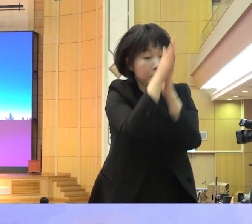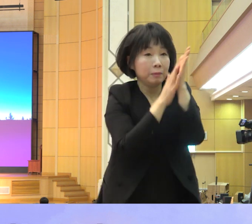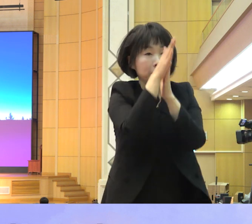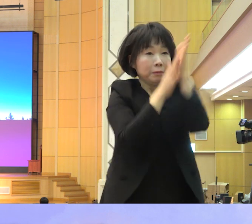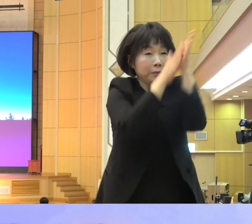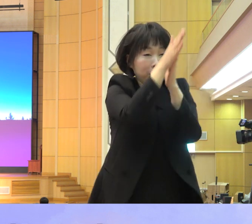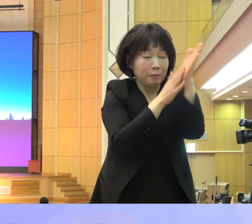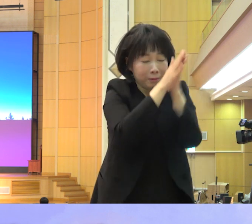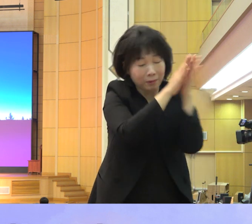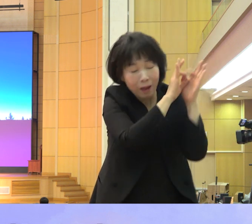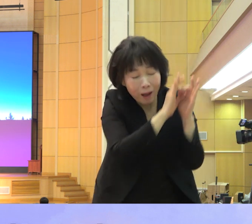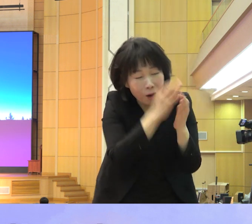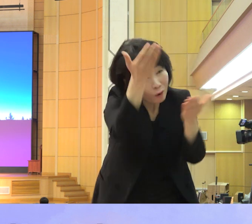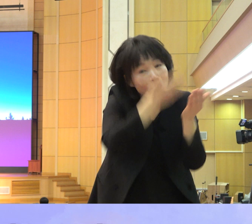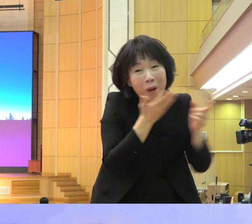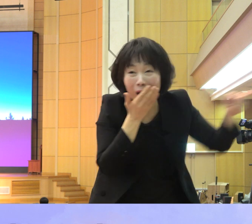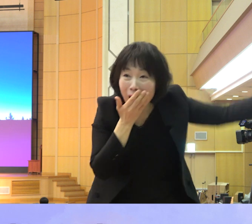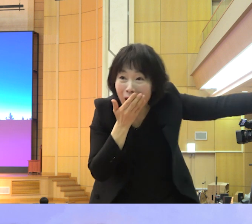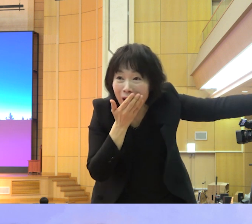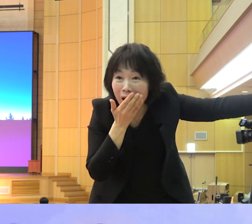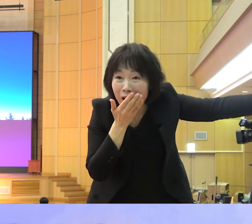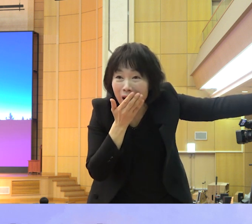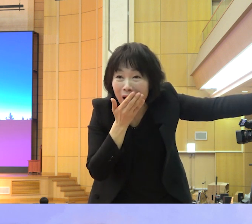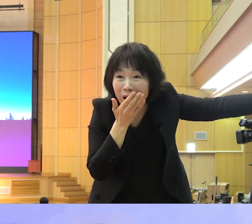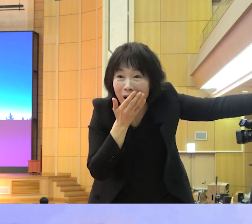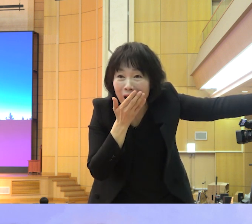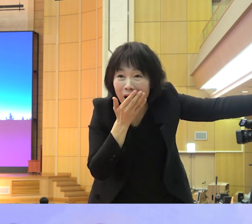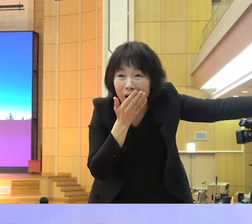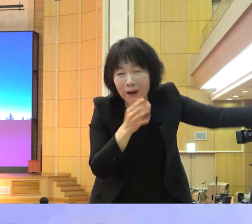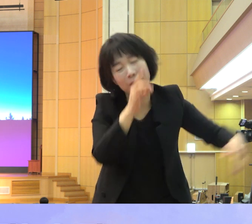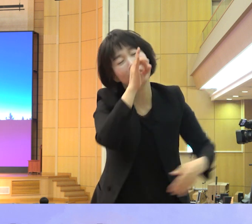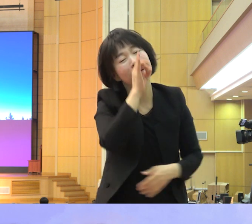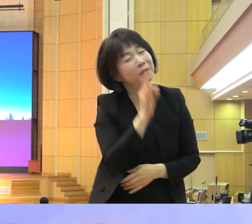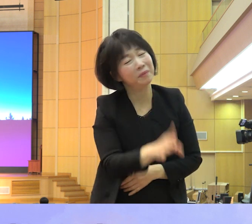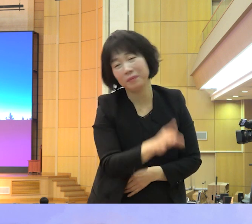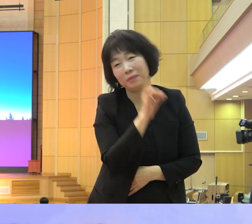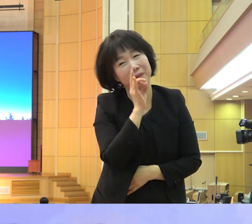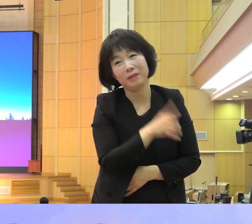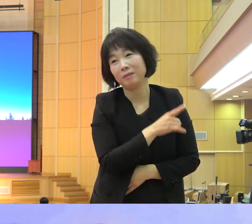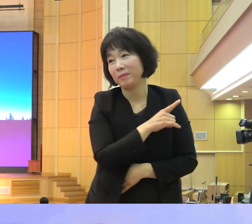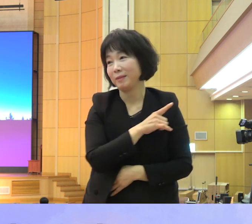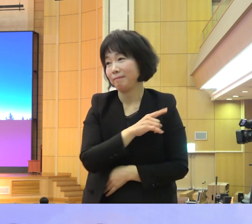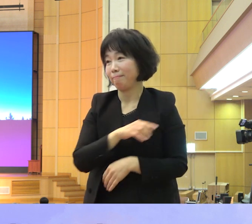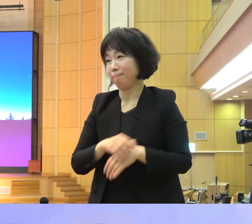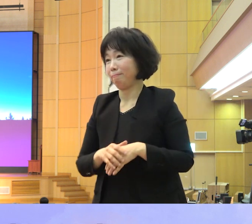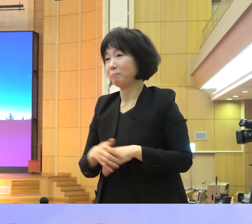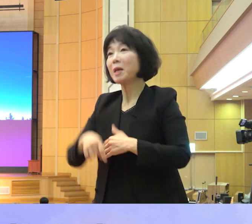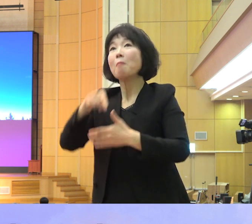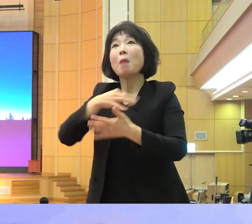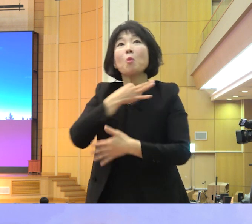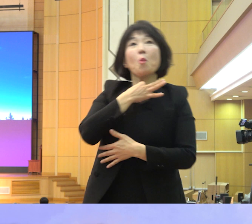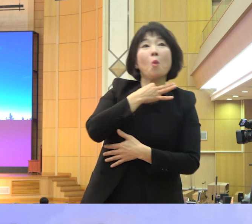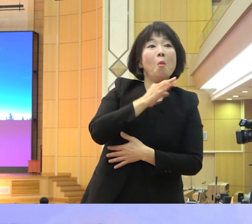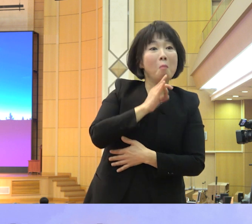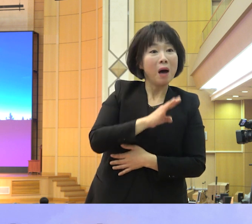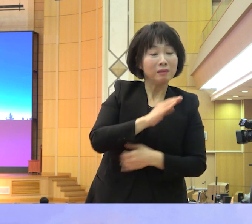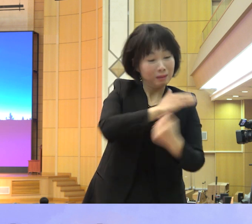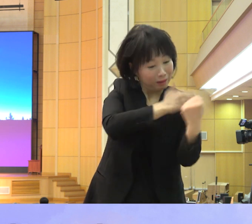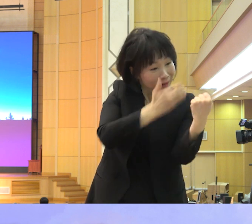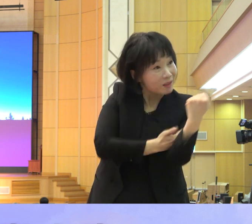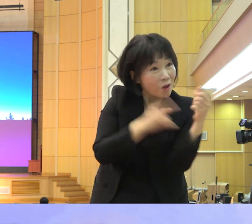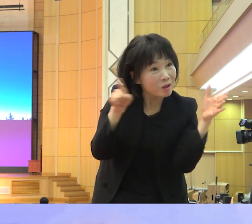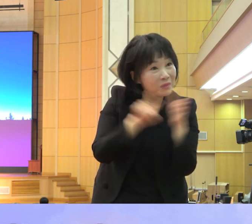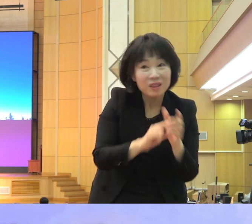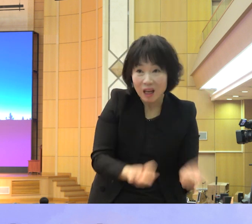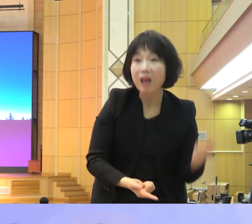손이 발이 돼요? 그러니까 한마디로 말하면 안 된다는 말이잖아요. 그러니까 그들은 소원만 있지 능력을 믿지